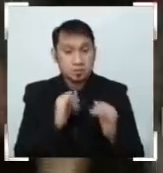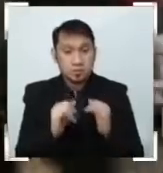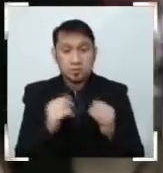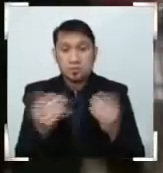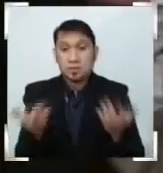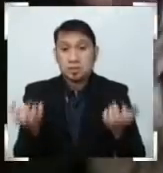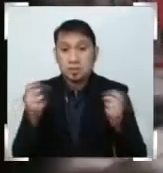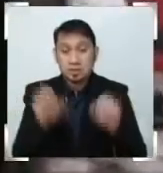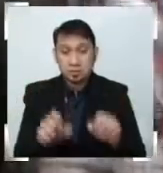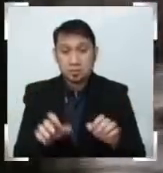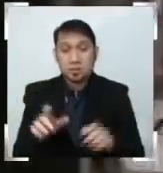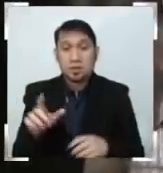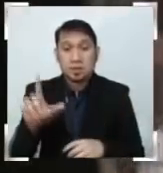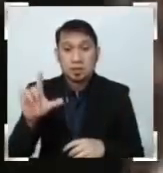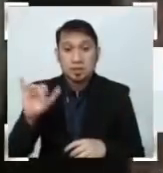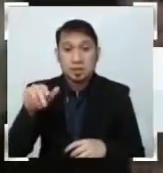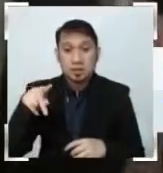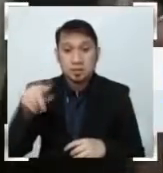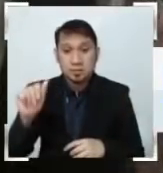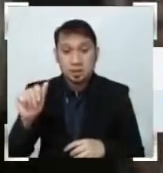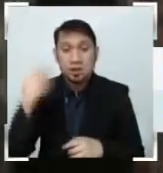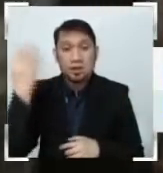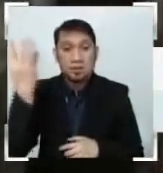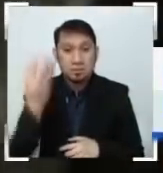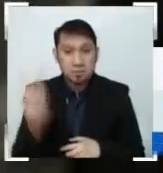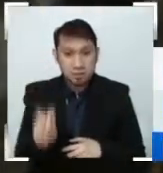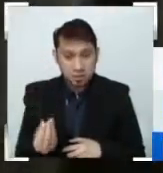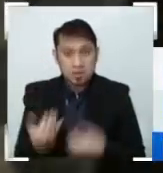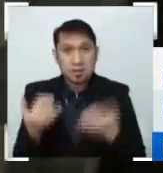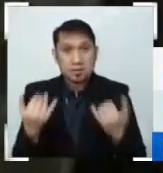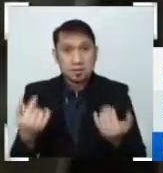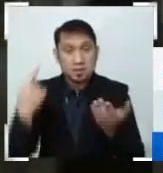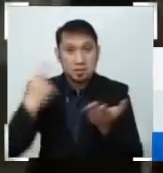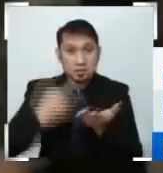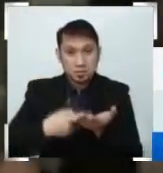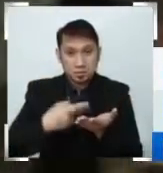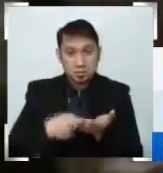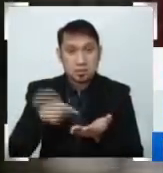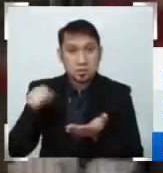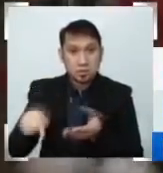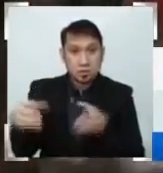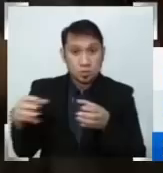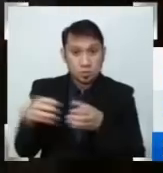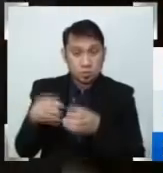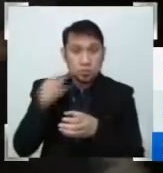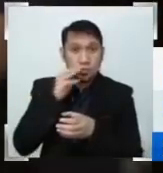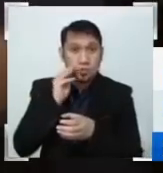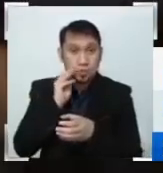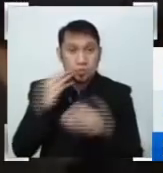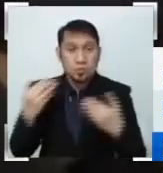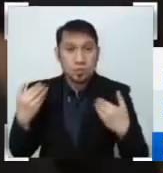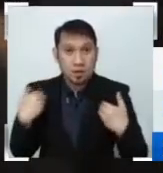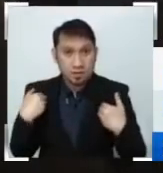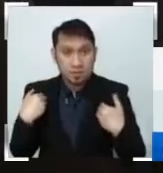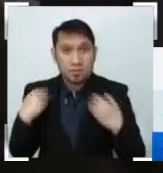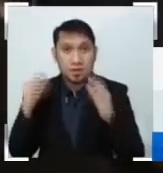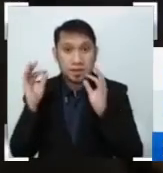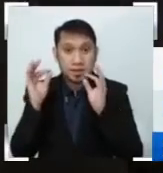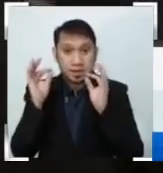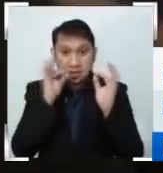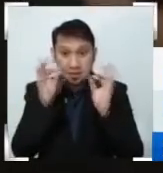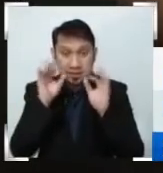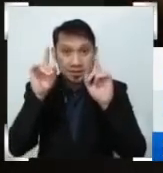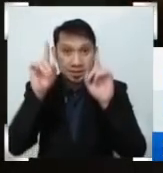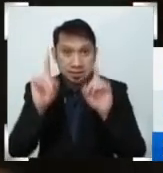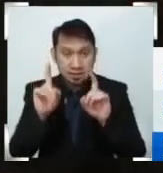Lipa, Batangas kung saan sinabi niyang pinag-uusapan na ng kanyang kampo ang pagpapadrug test. Dagdag niya, regular naman